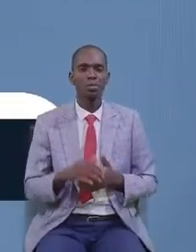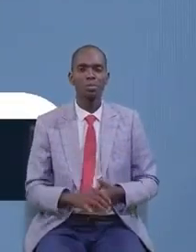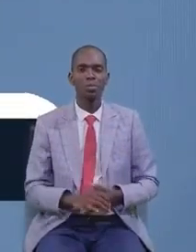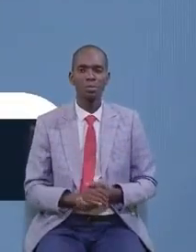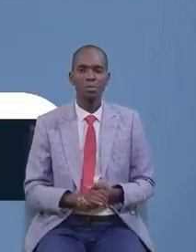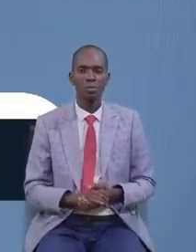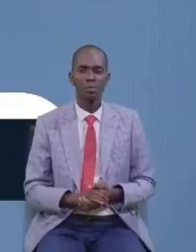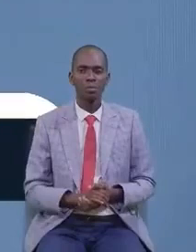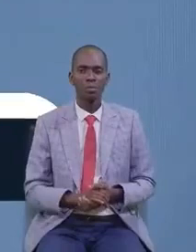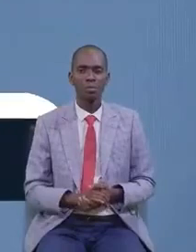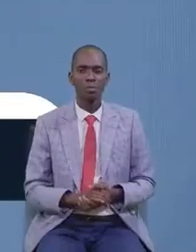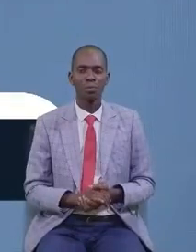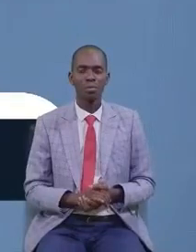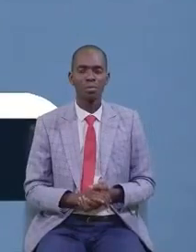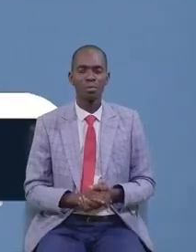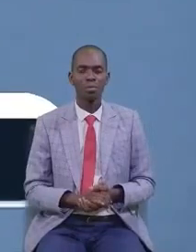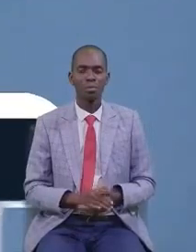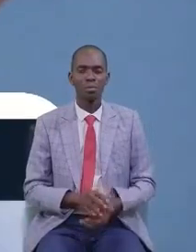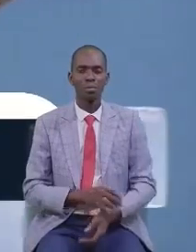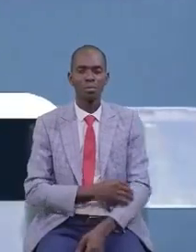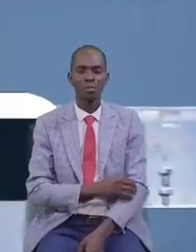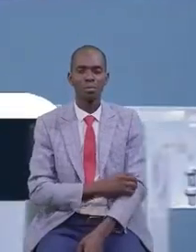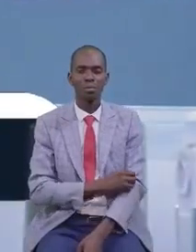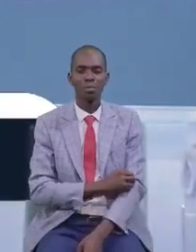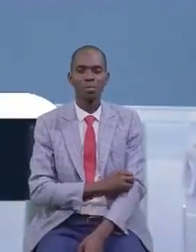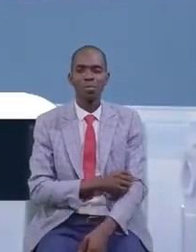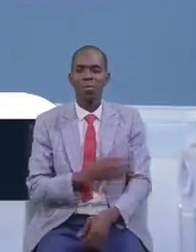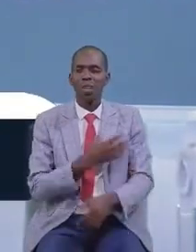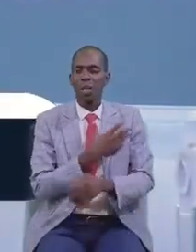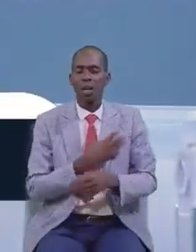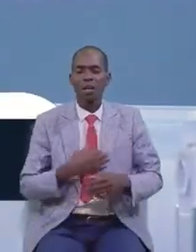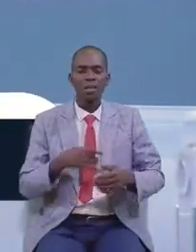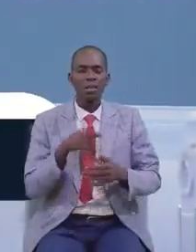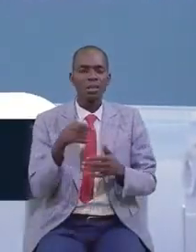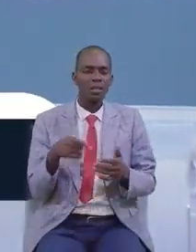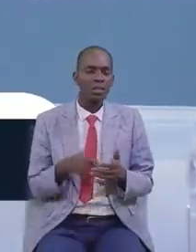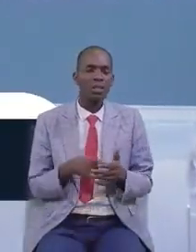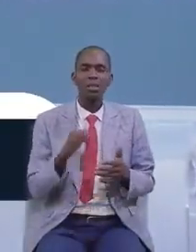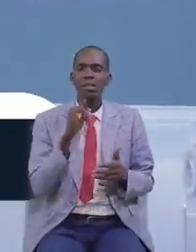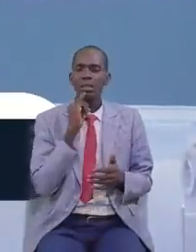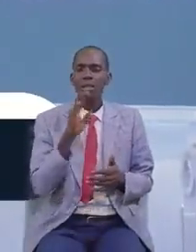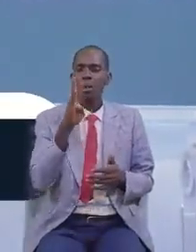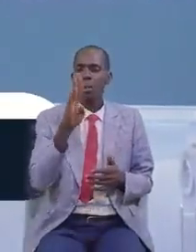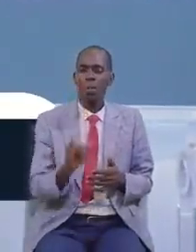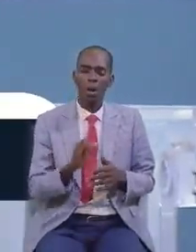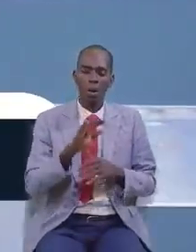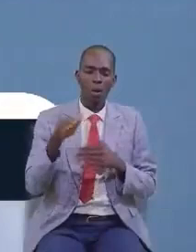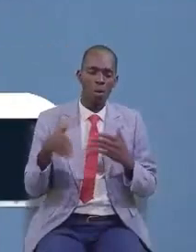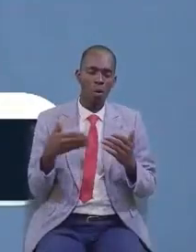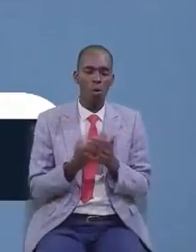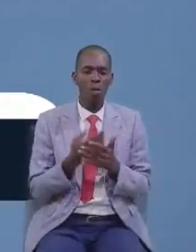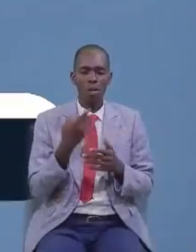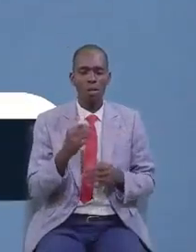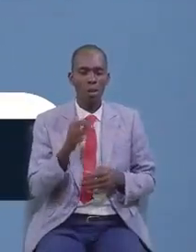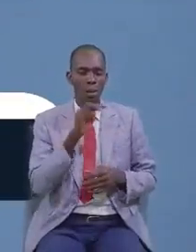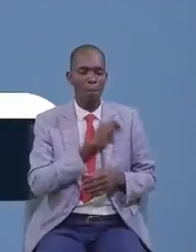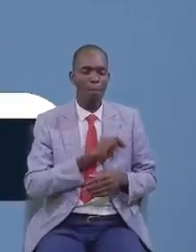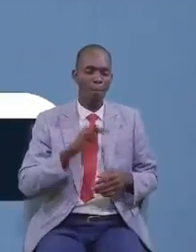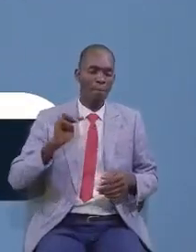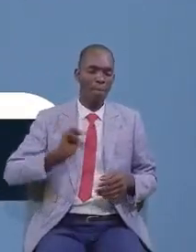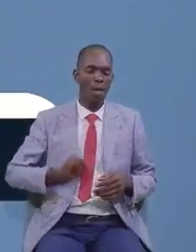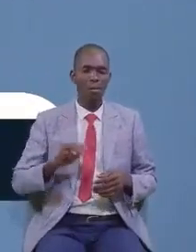యజమానుడైన వాని యొక్క ఆధ్యాత్మిక అనుభవాలు. And this is by all the members. ఇవన్నీ కూడా సభ్యులుగా ఉన్నాయి,